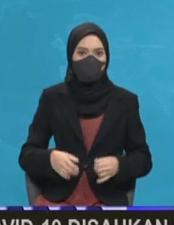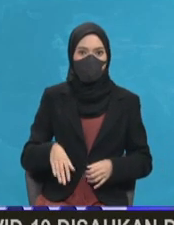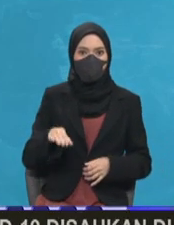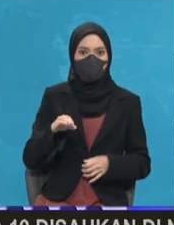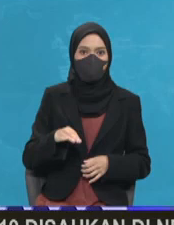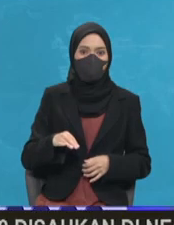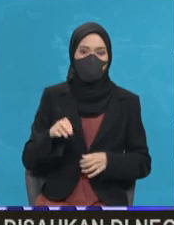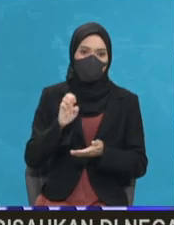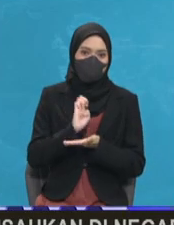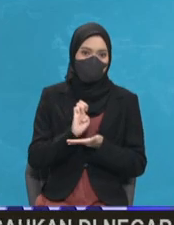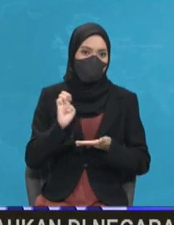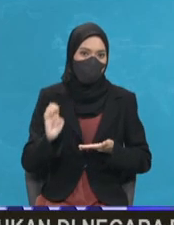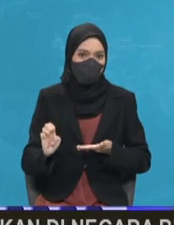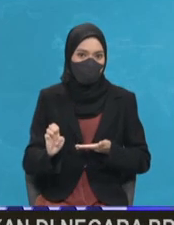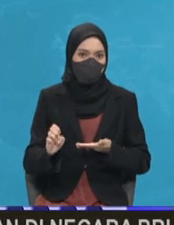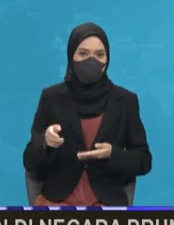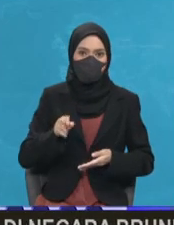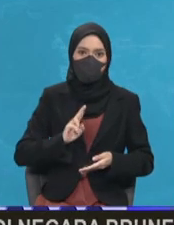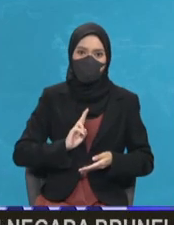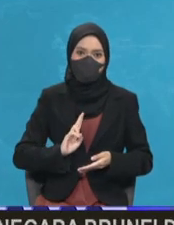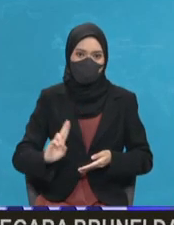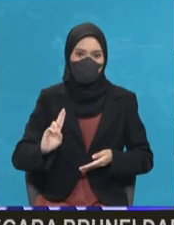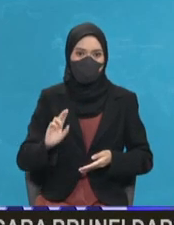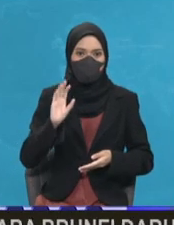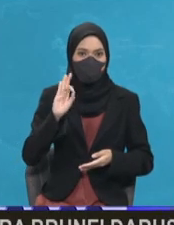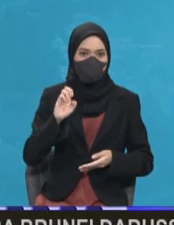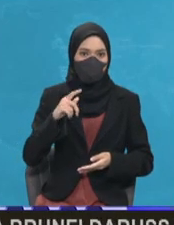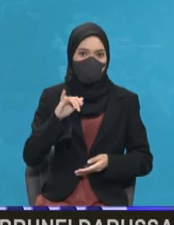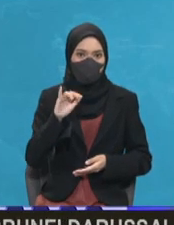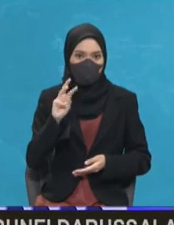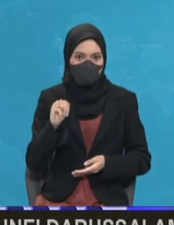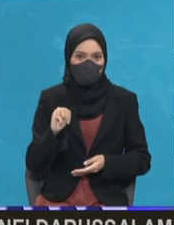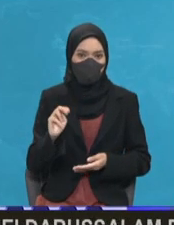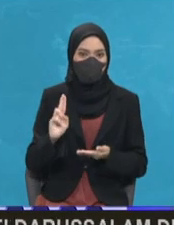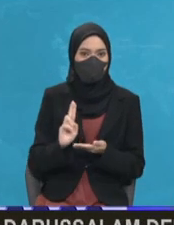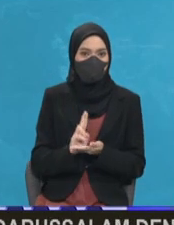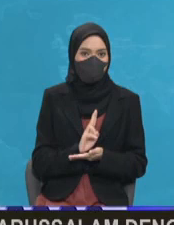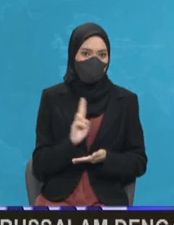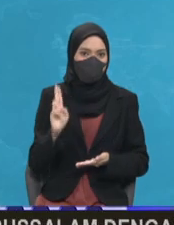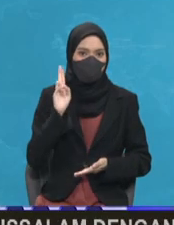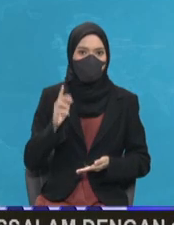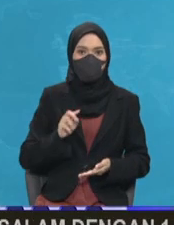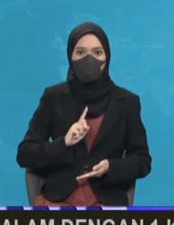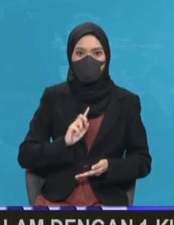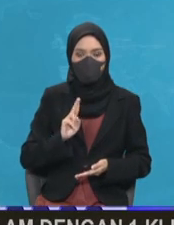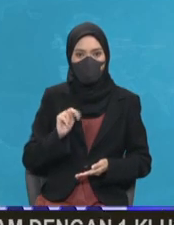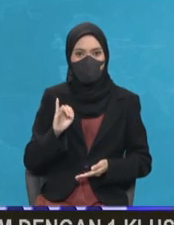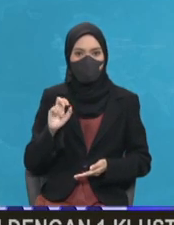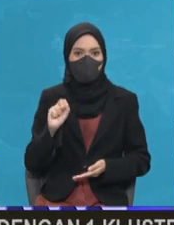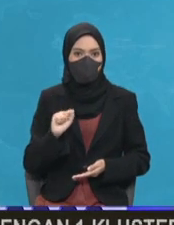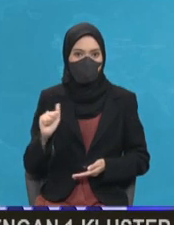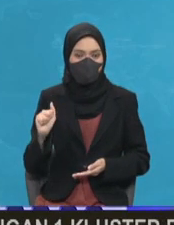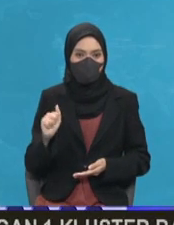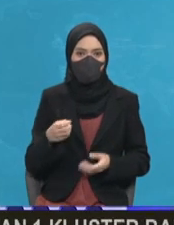keuangan Islam f****** Universiti Islam Sultan Syarif Ali Jun setelah menandatangani memorandum perjanjian bersama